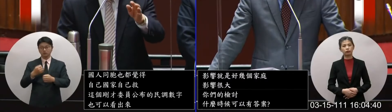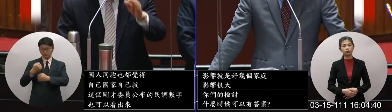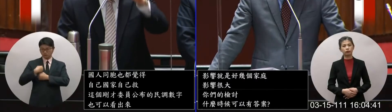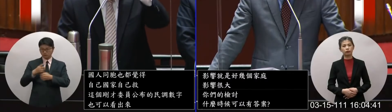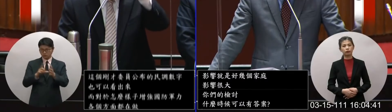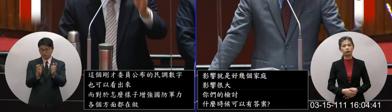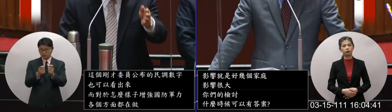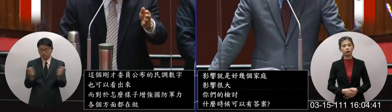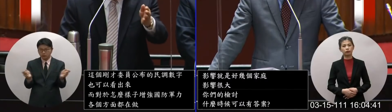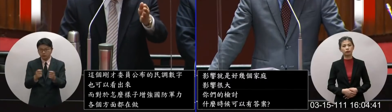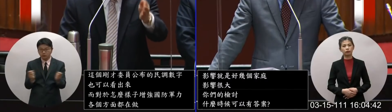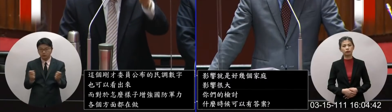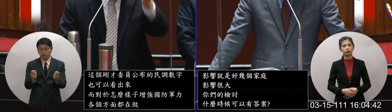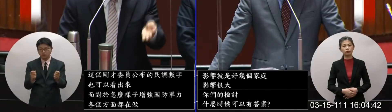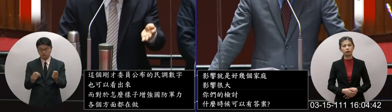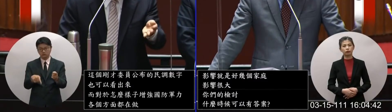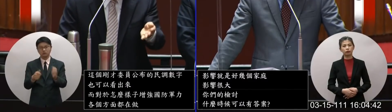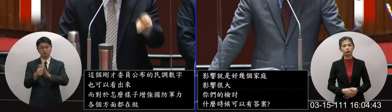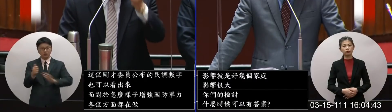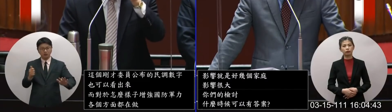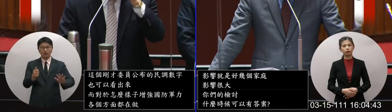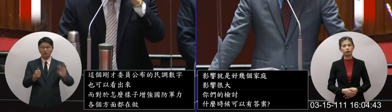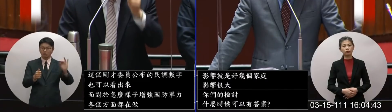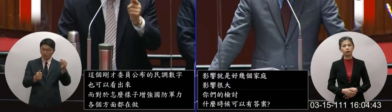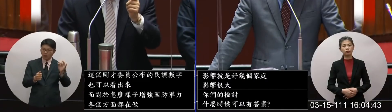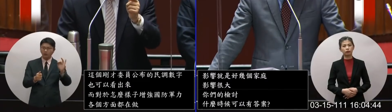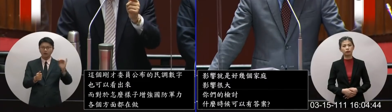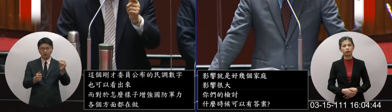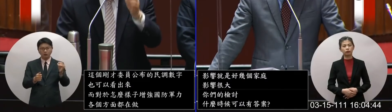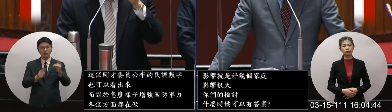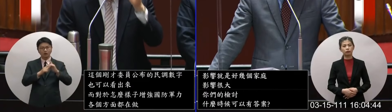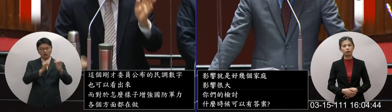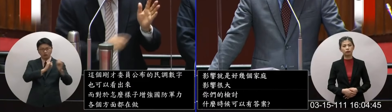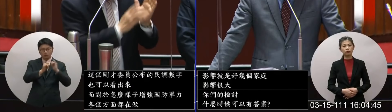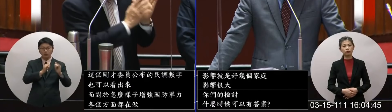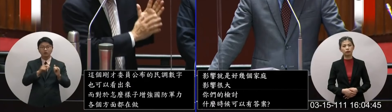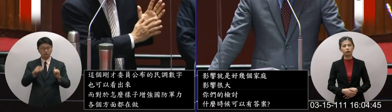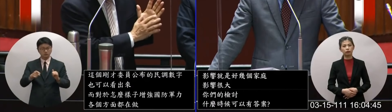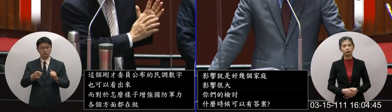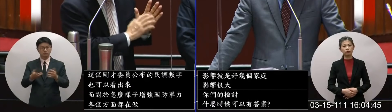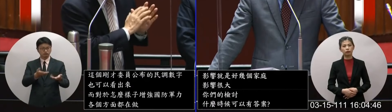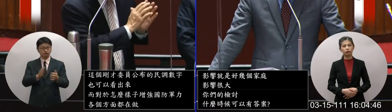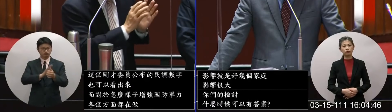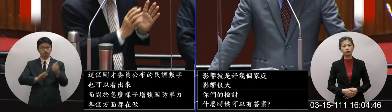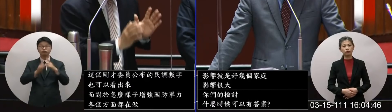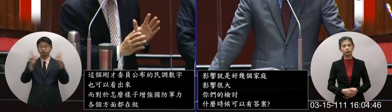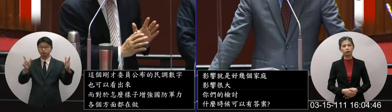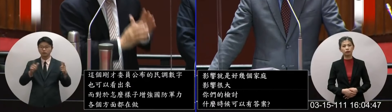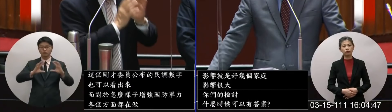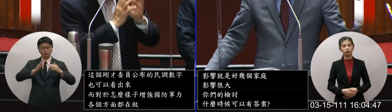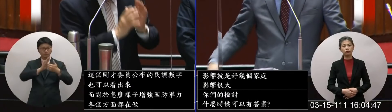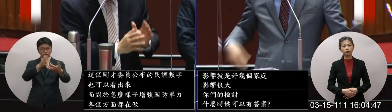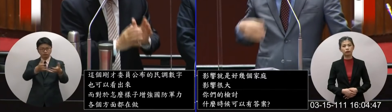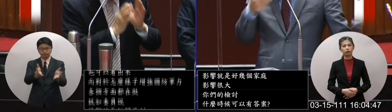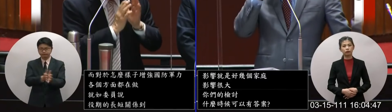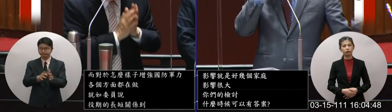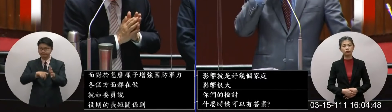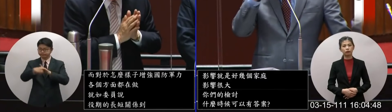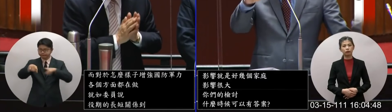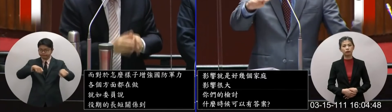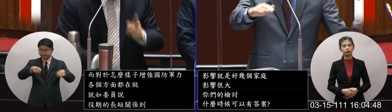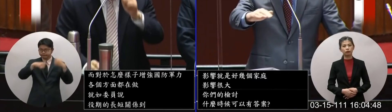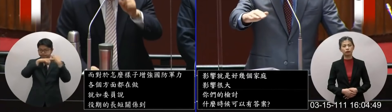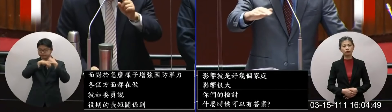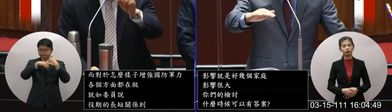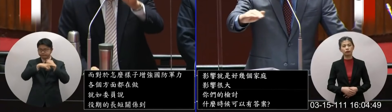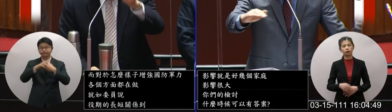关系到百万人、千万人，所以事关重大。国安部就这一方面一直有专案专组在研